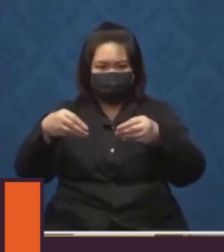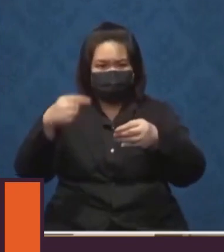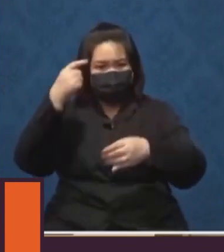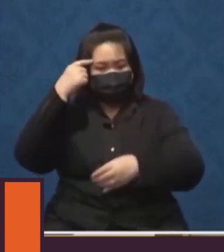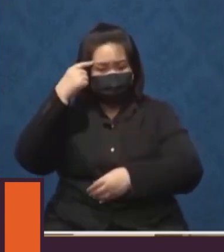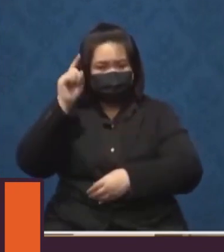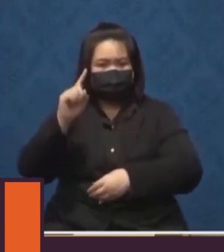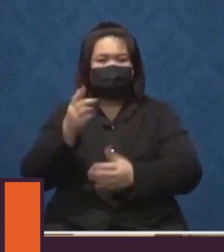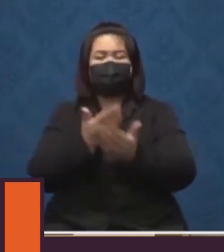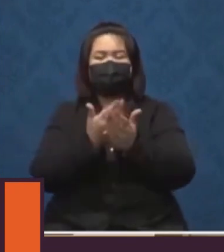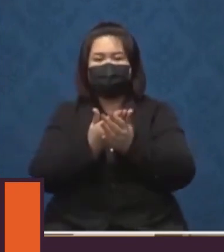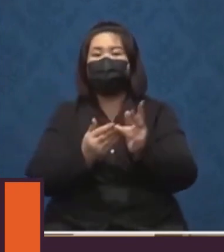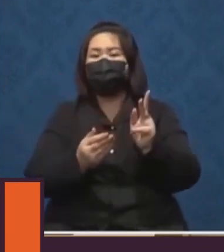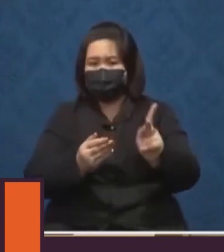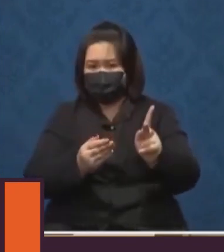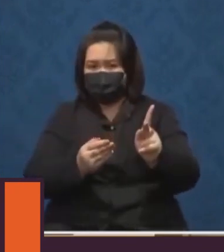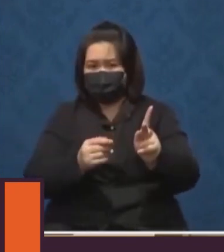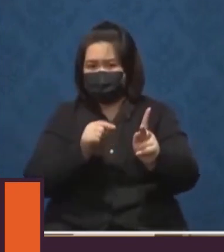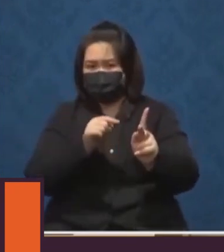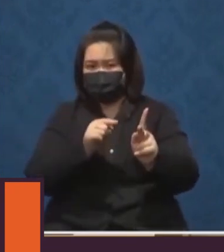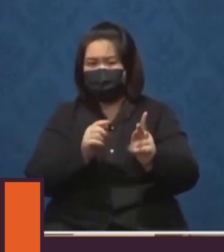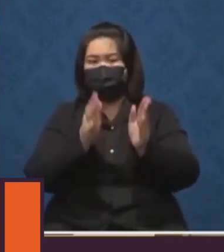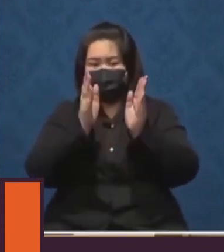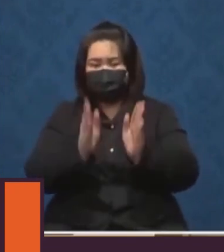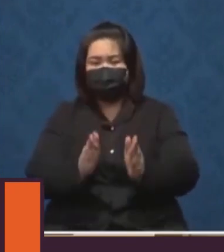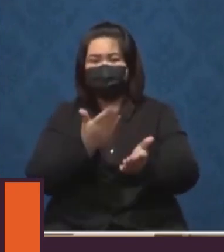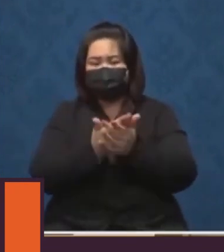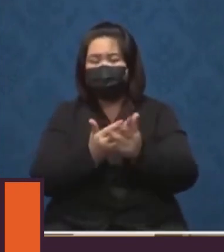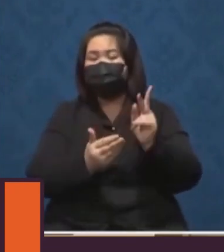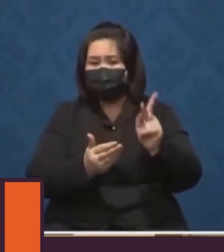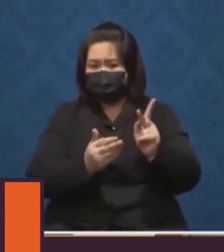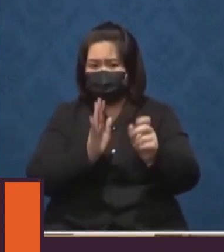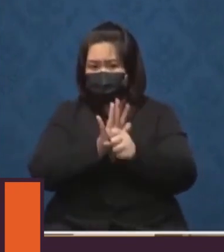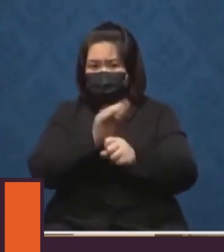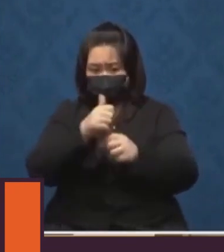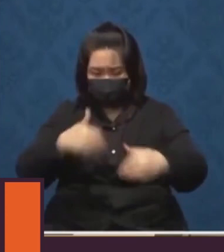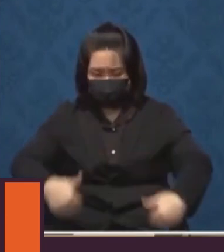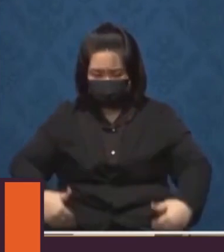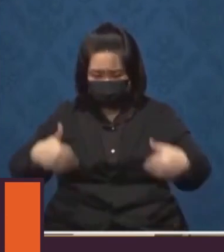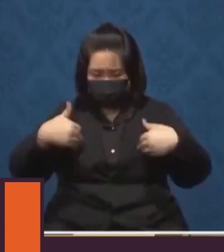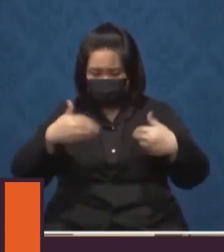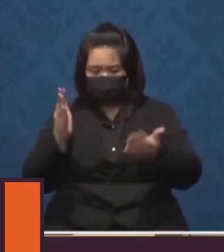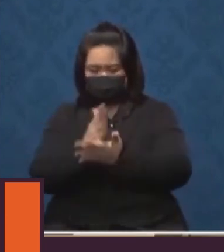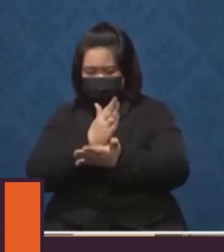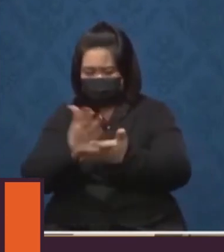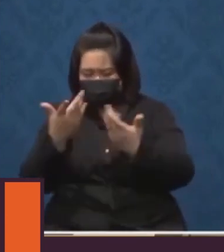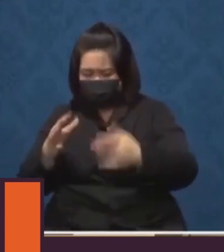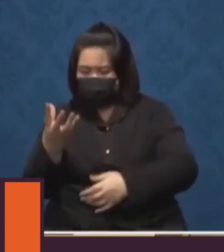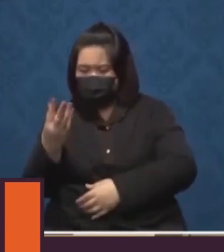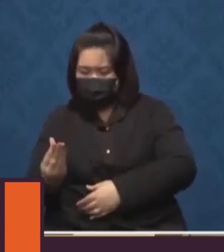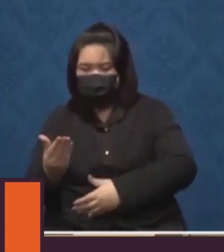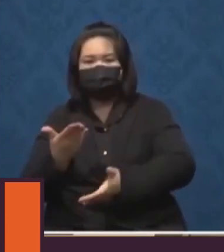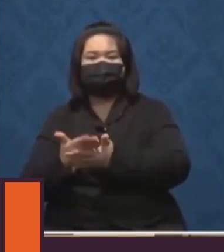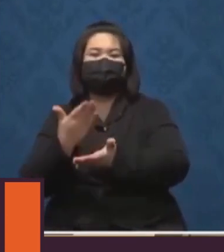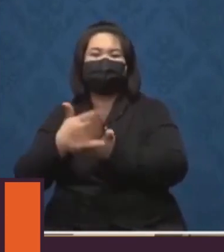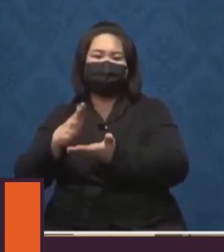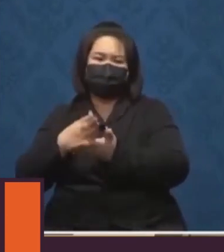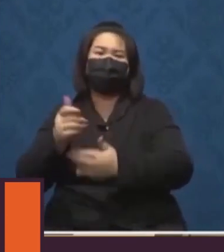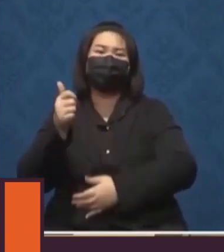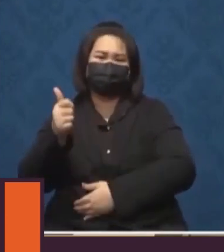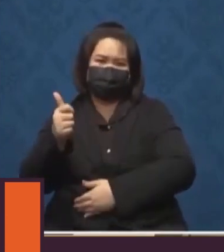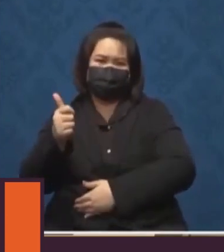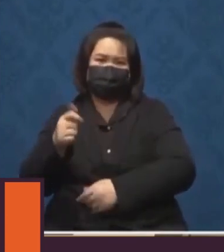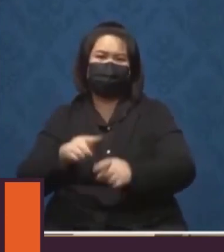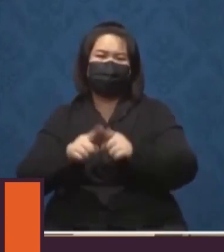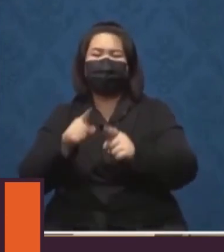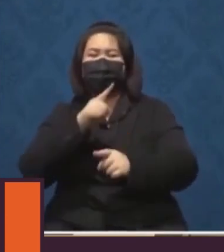ของผู้กู้ให้ผู้กู้นั้นมีรายได้เพียงพอในการดำรงชีวิตเสียก่อนแล้วค่อยมาชำระหนี้จึงจะไม่เป็นการซ้ำเ